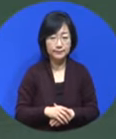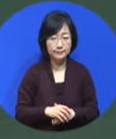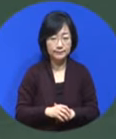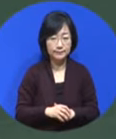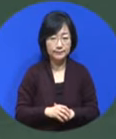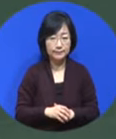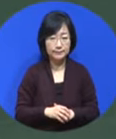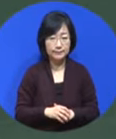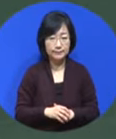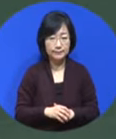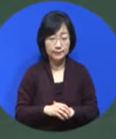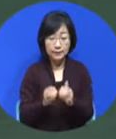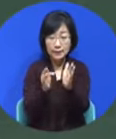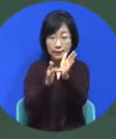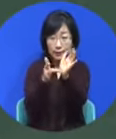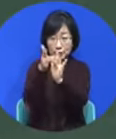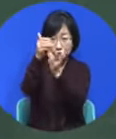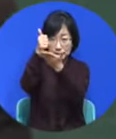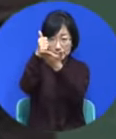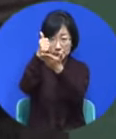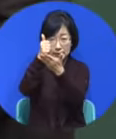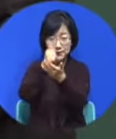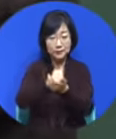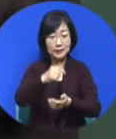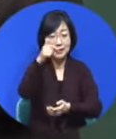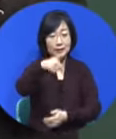예수님께서 남산에서